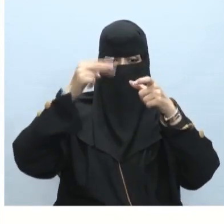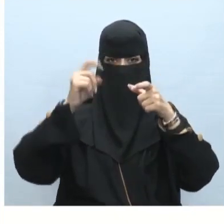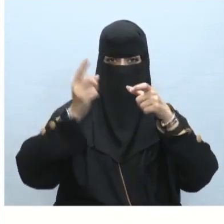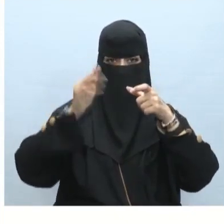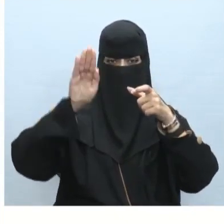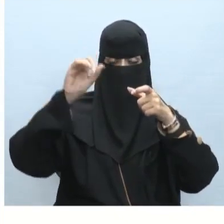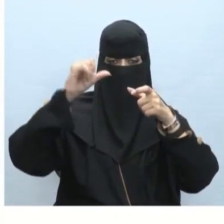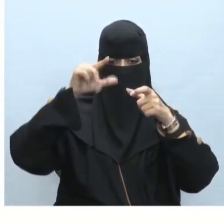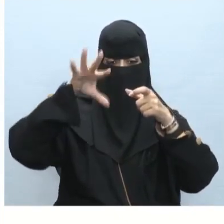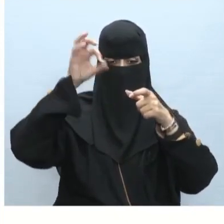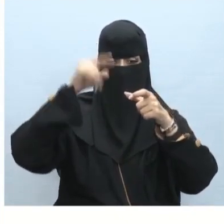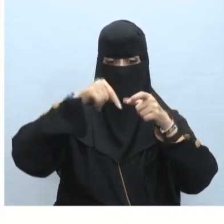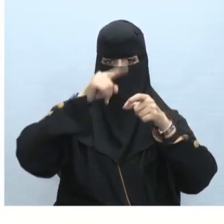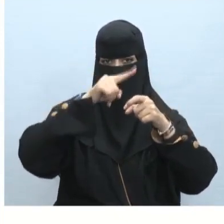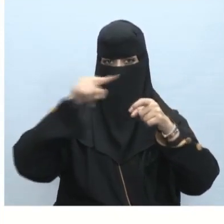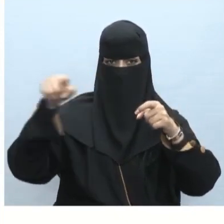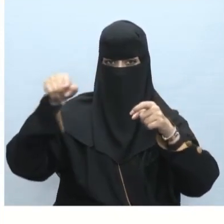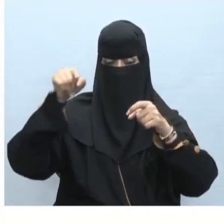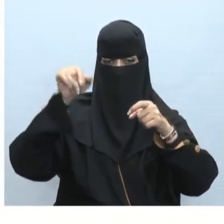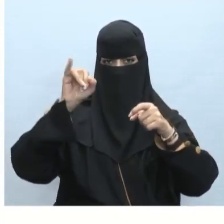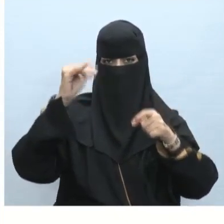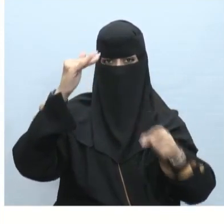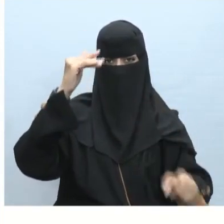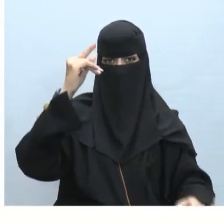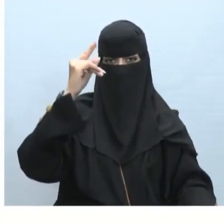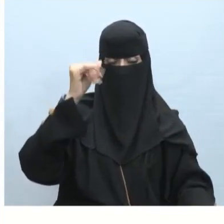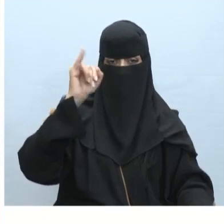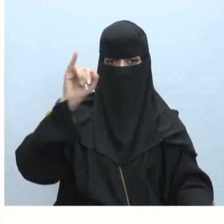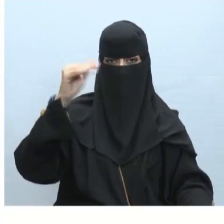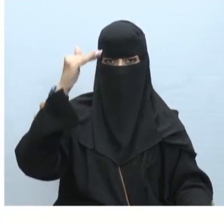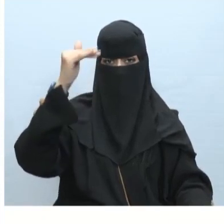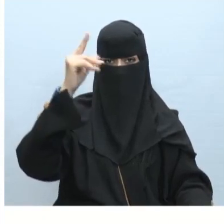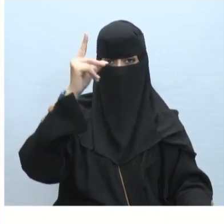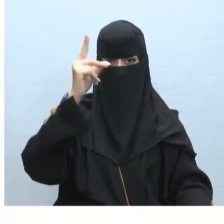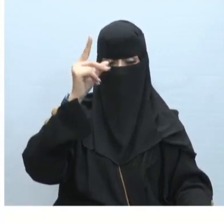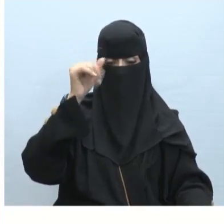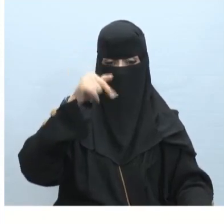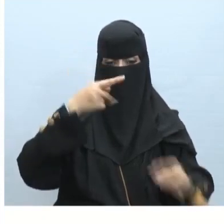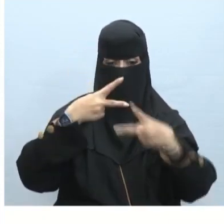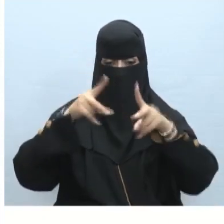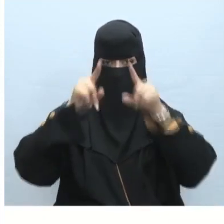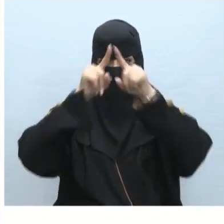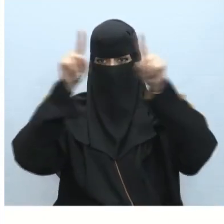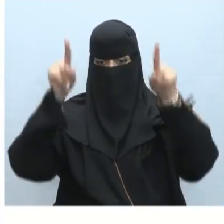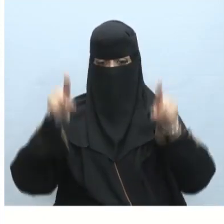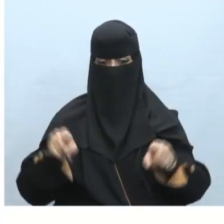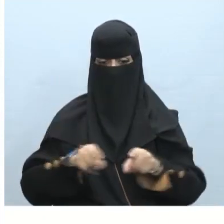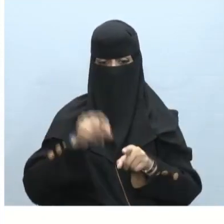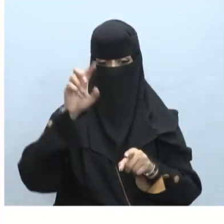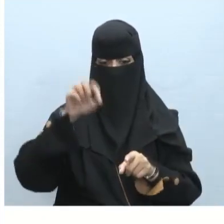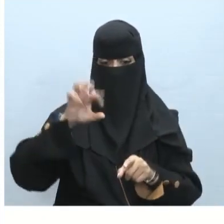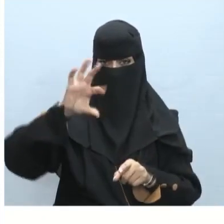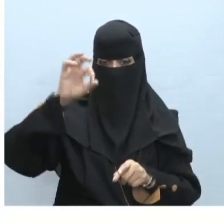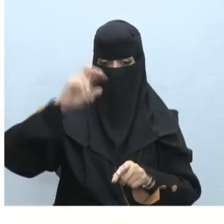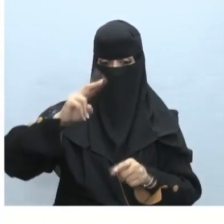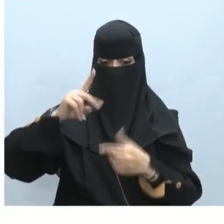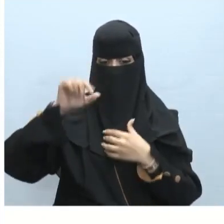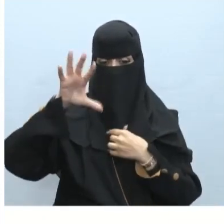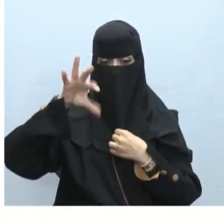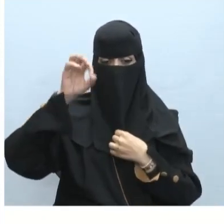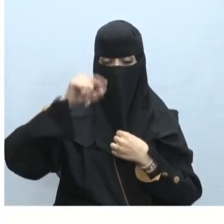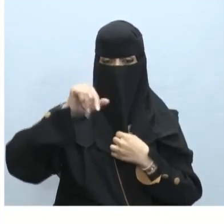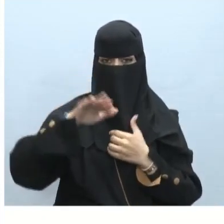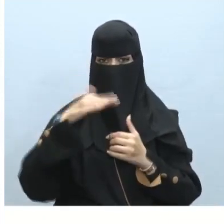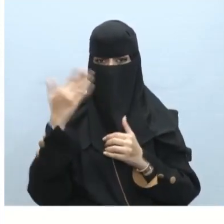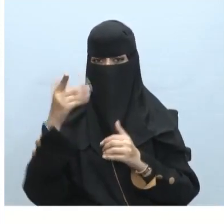توضيحيه نضغط على مخطط ستفتح قائمه ادراج مخطط في